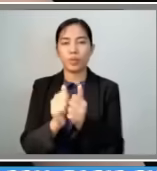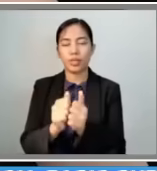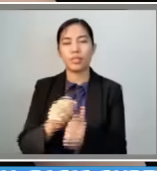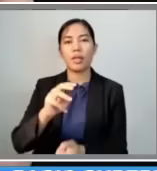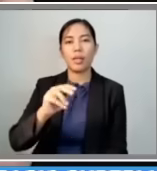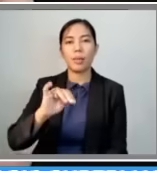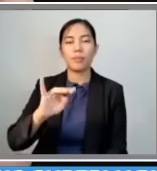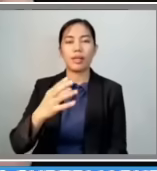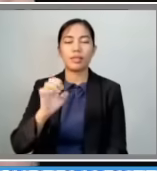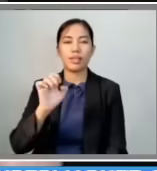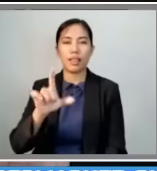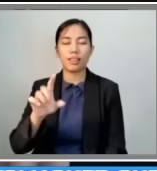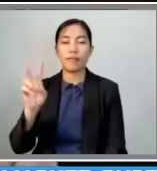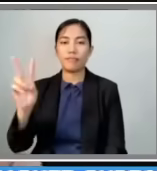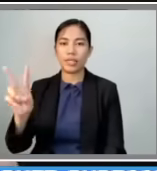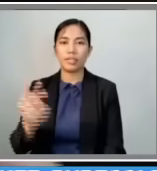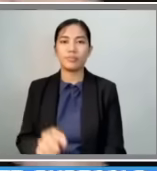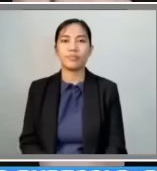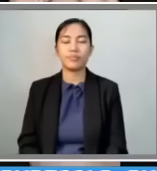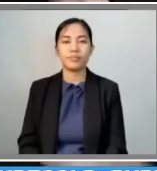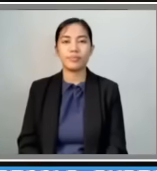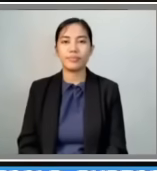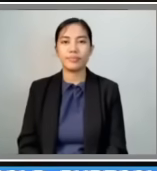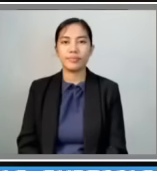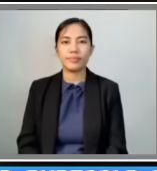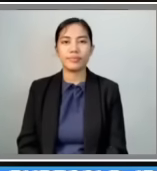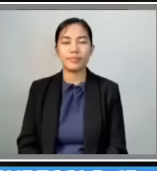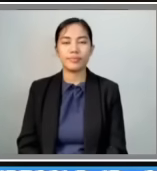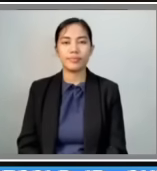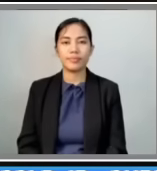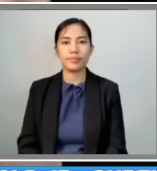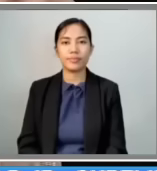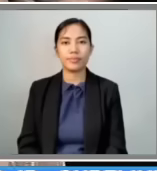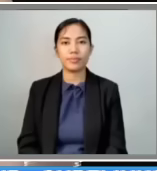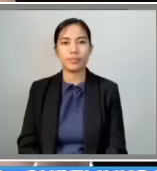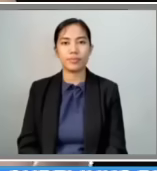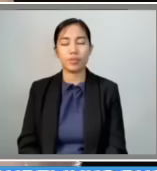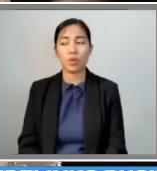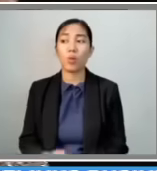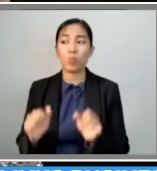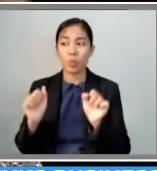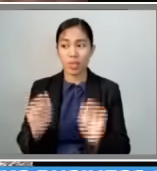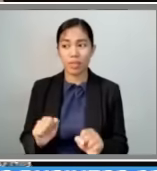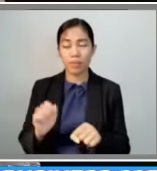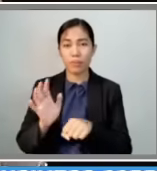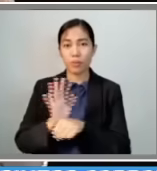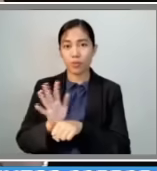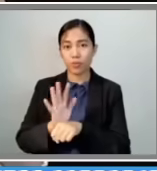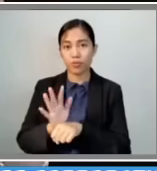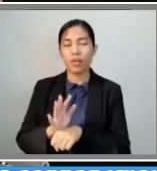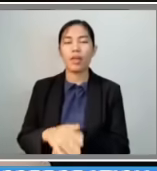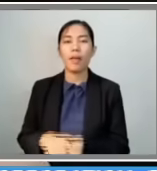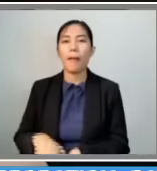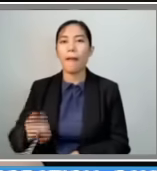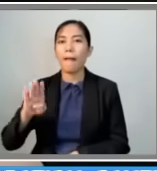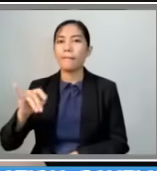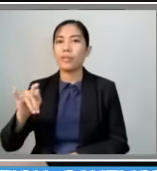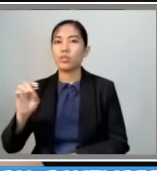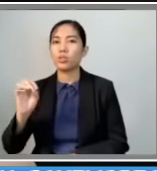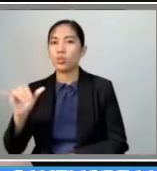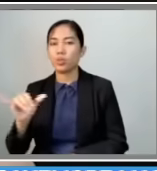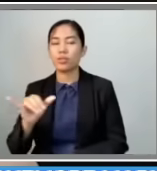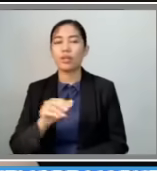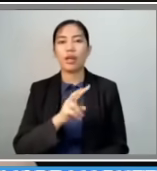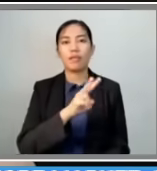Dami-dami namin pwede. Pwede naman kami magpelikula. Bitoy and Vice Ganda for Film Fest. Mm-hmm.